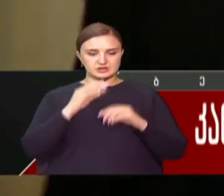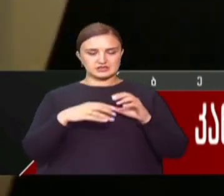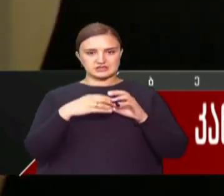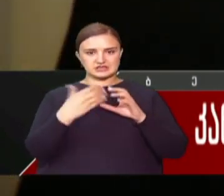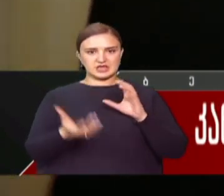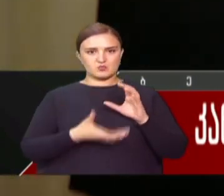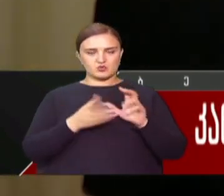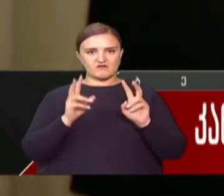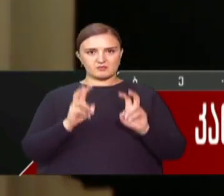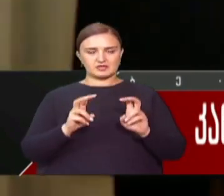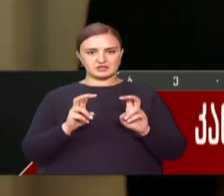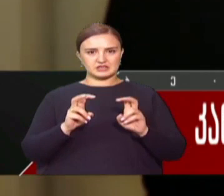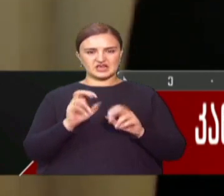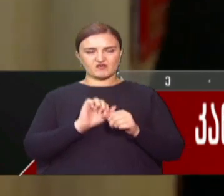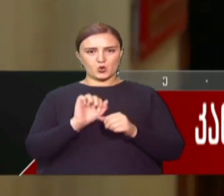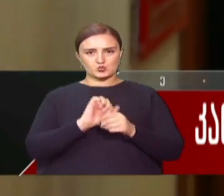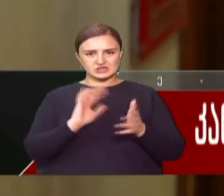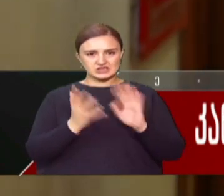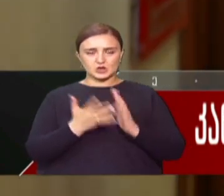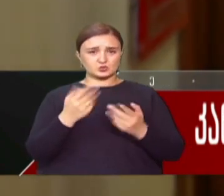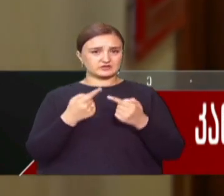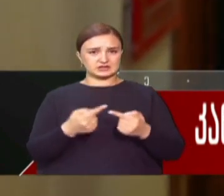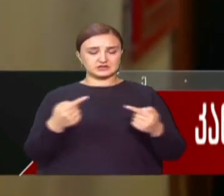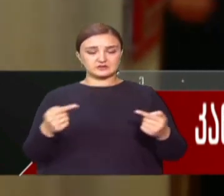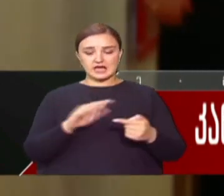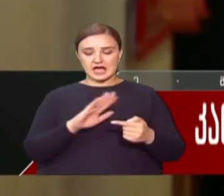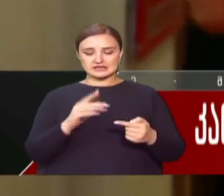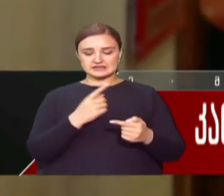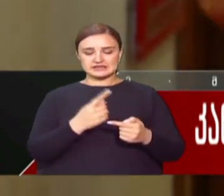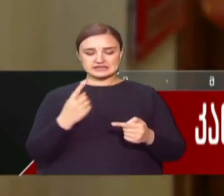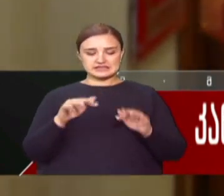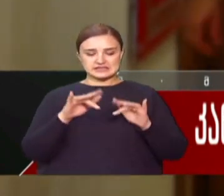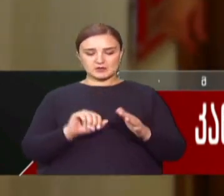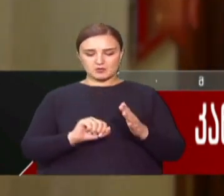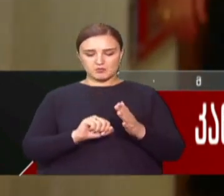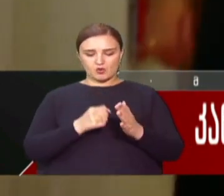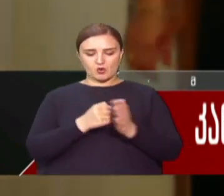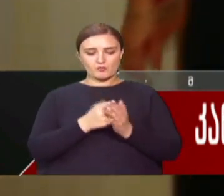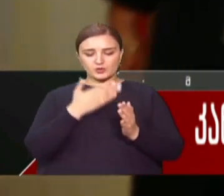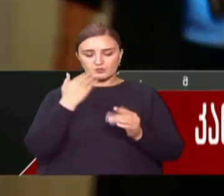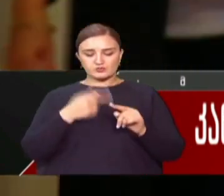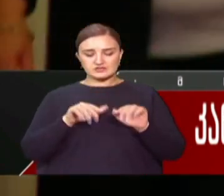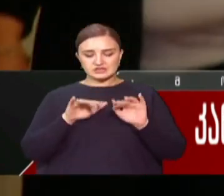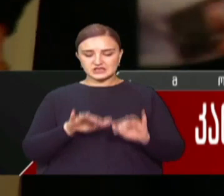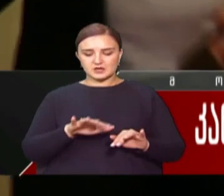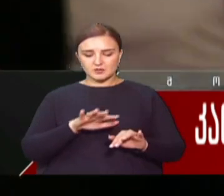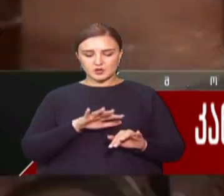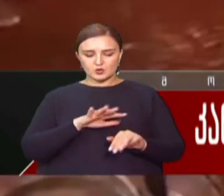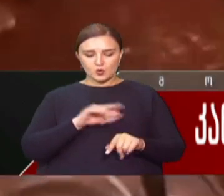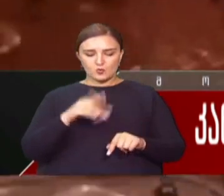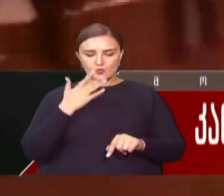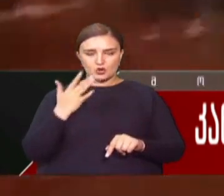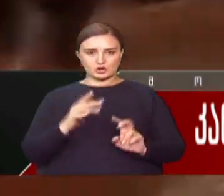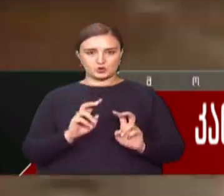Sus, mir, tați, ყოველთვის ეს საქმე იყო პოლიტიკური